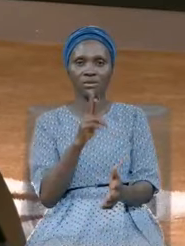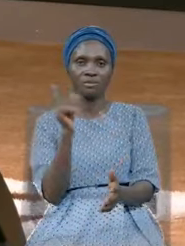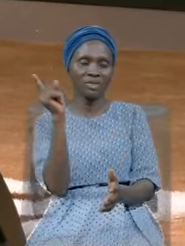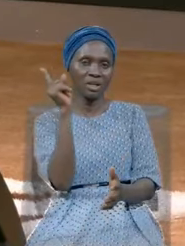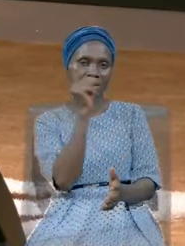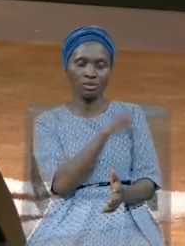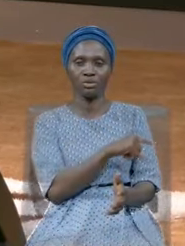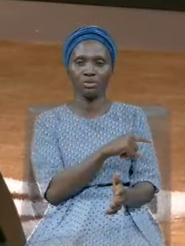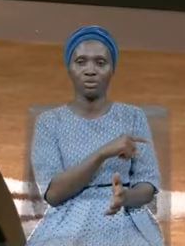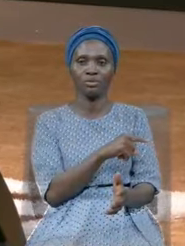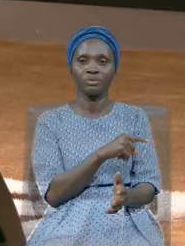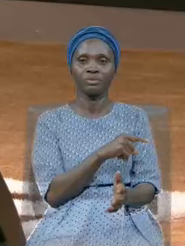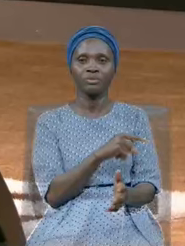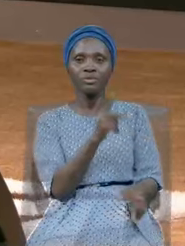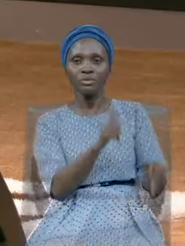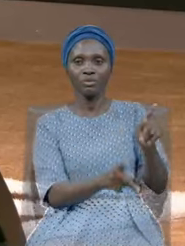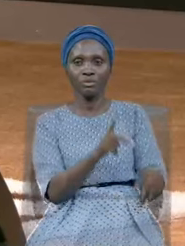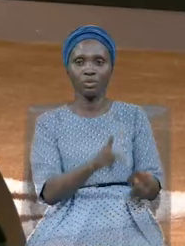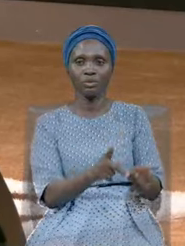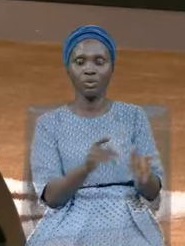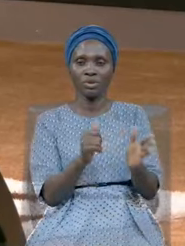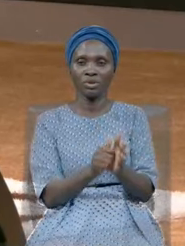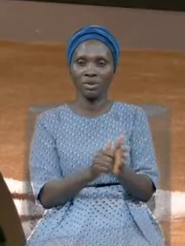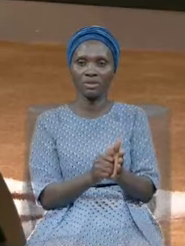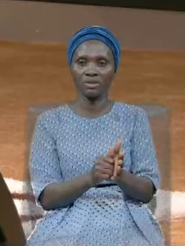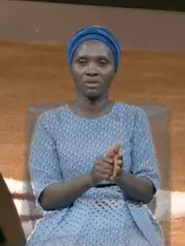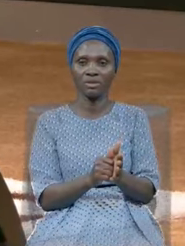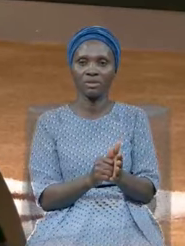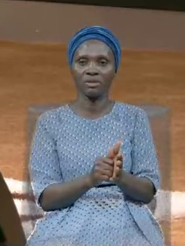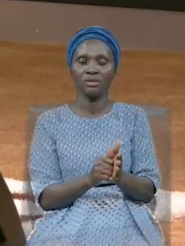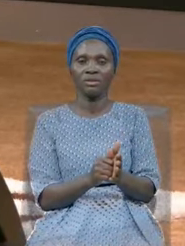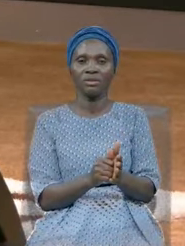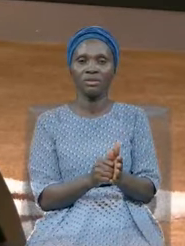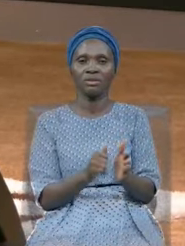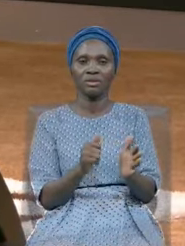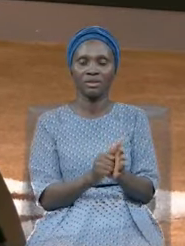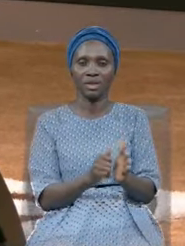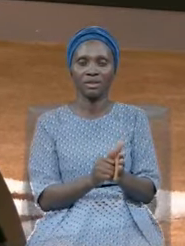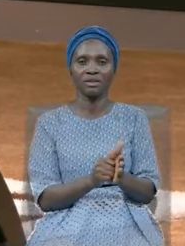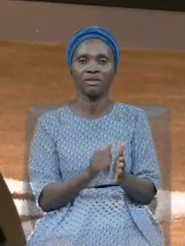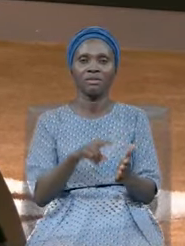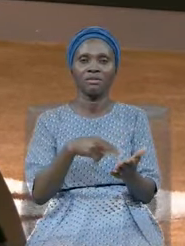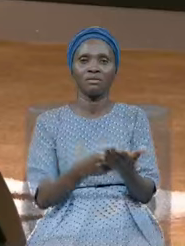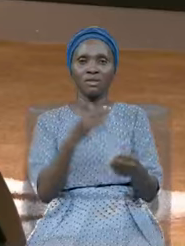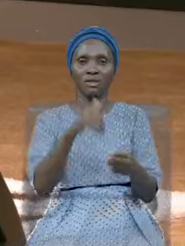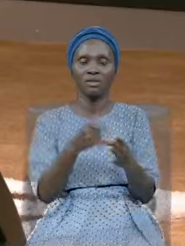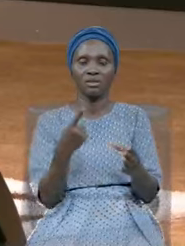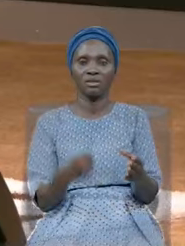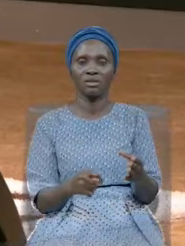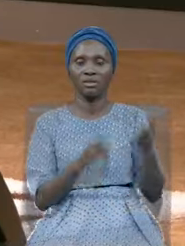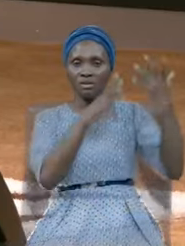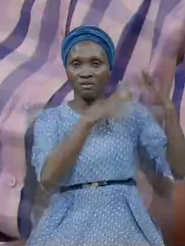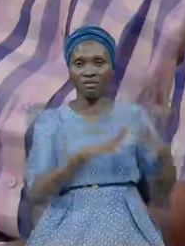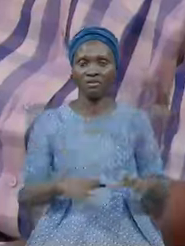de ces gens anté dilvien les gens avant le déluge il s'était distingué de ces